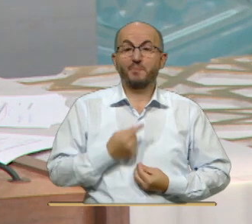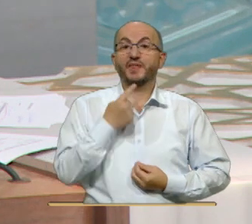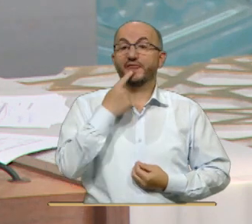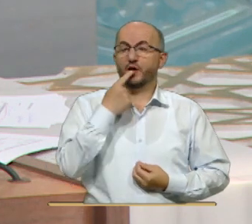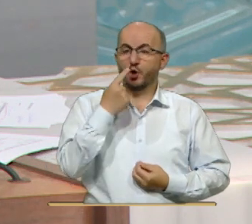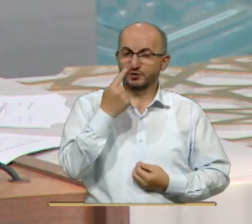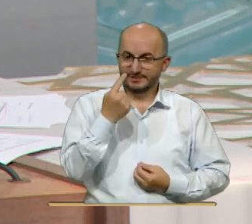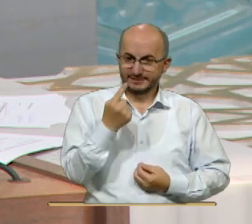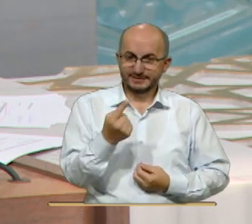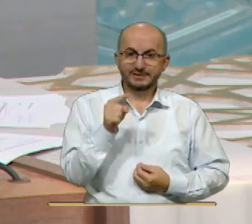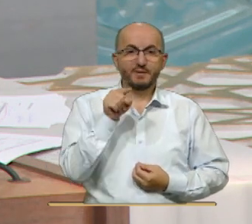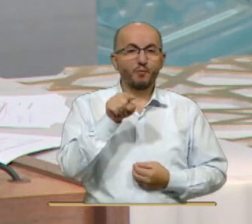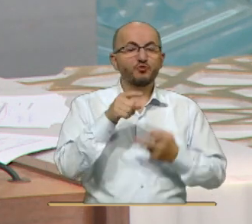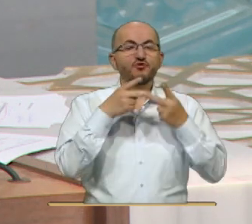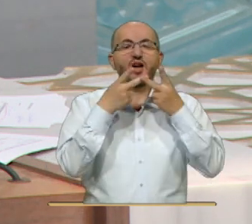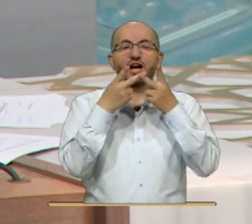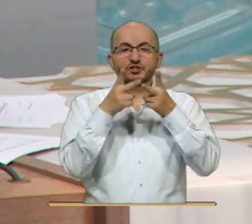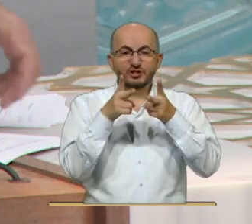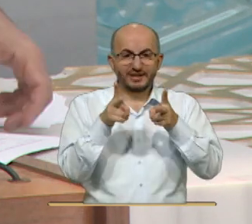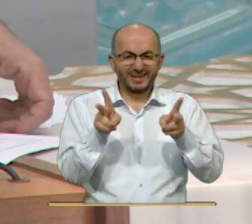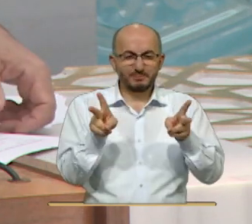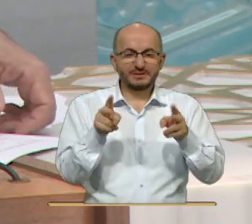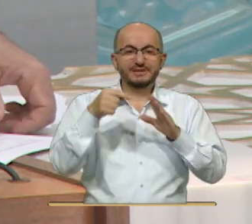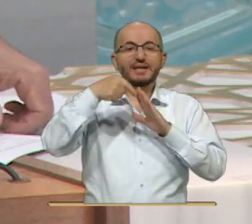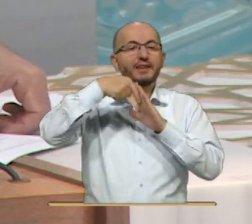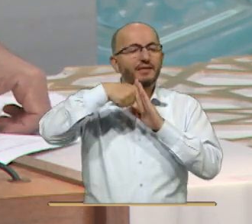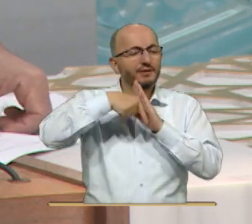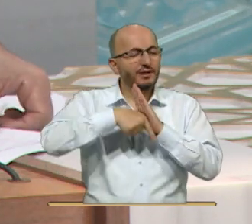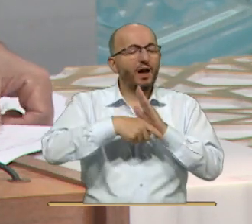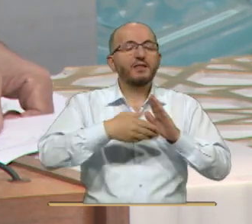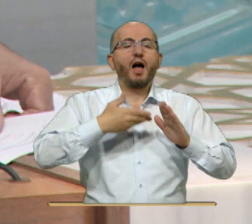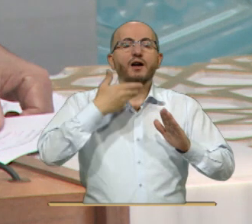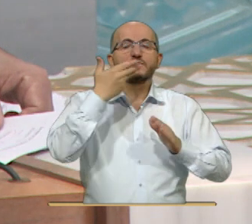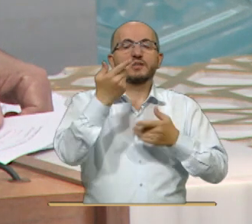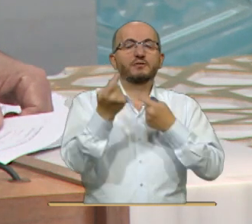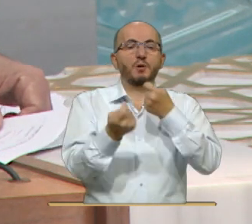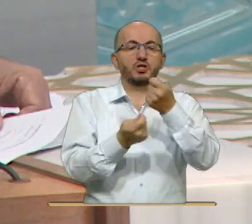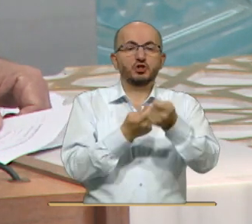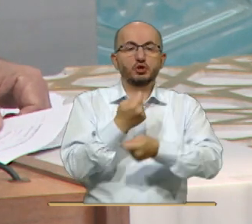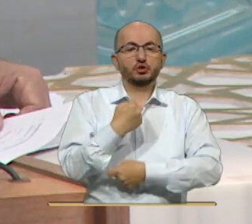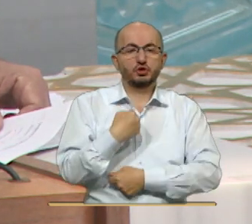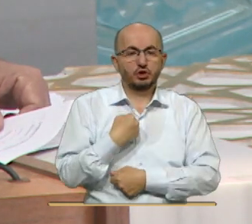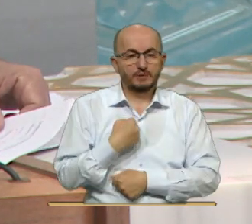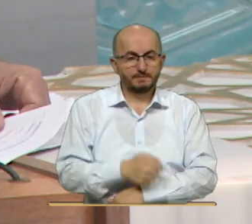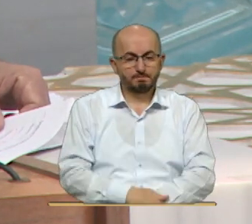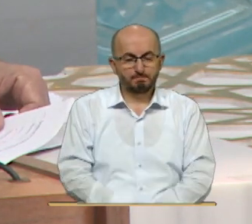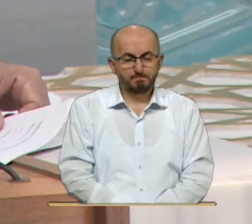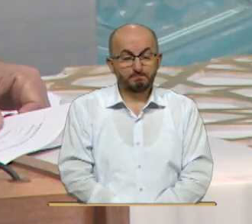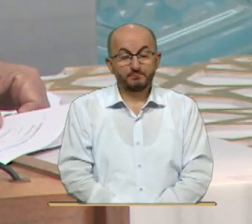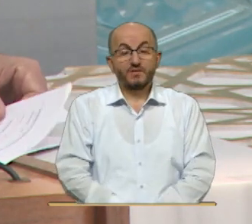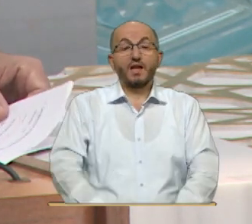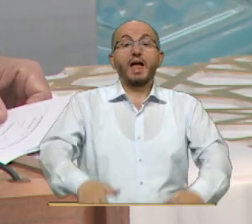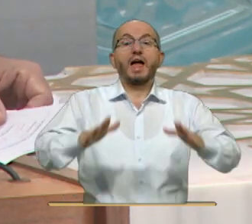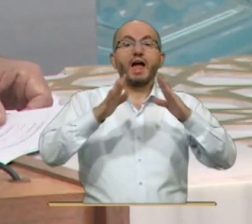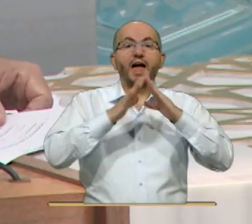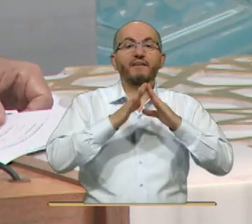diyorsanız bunun açıklamasını, detayını arz etmeye çalışacağım. Evde